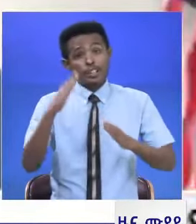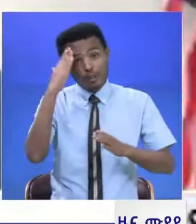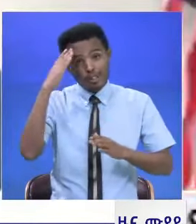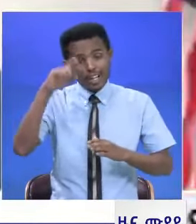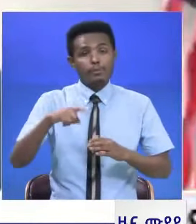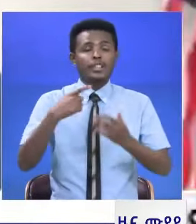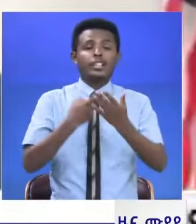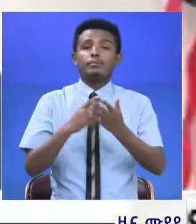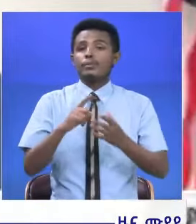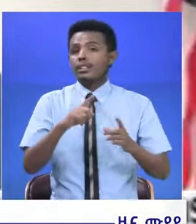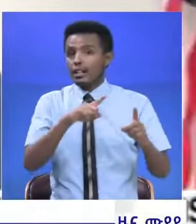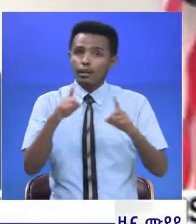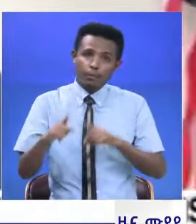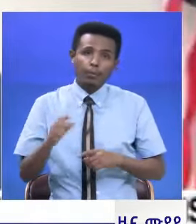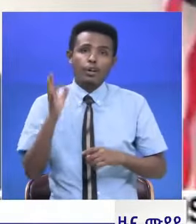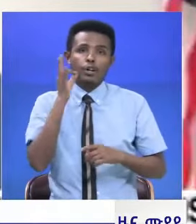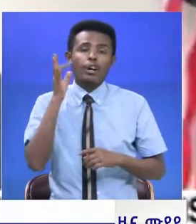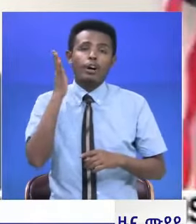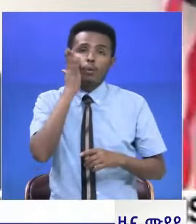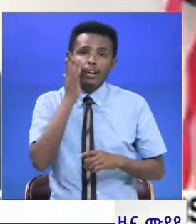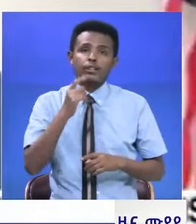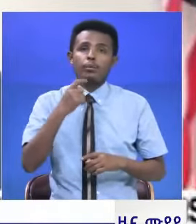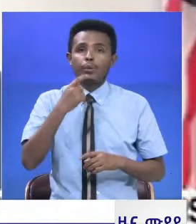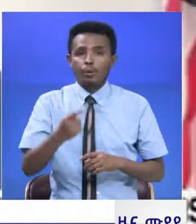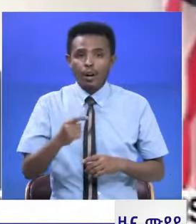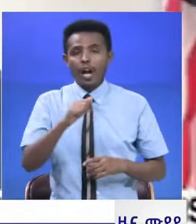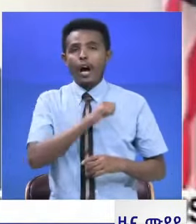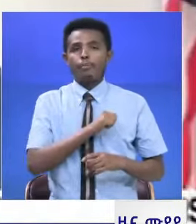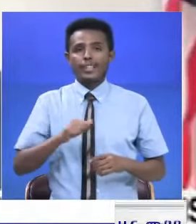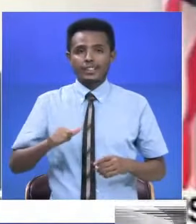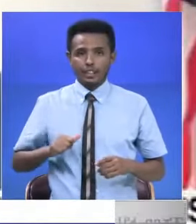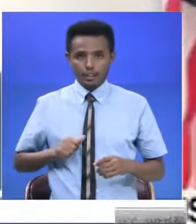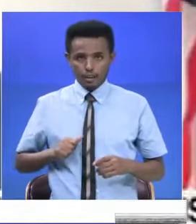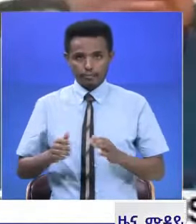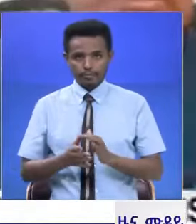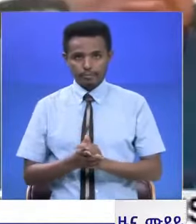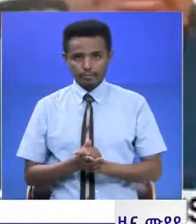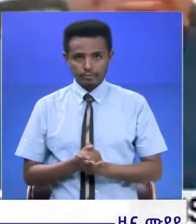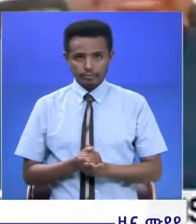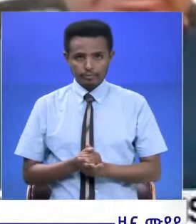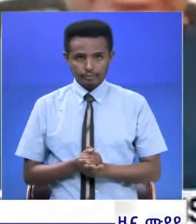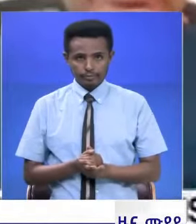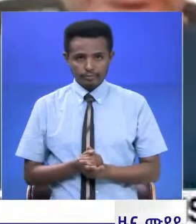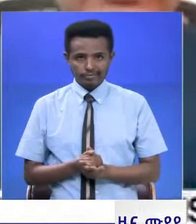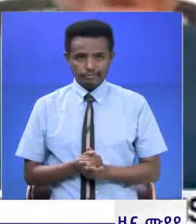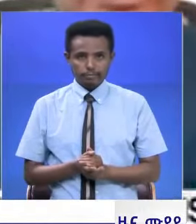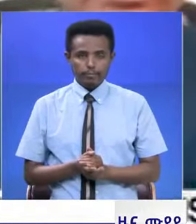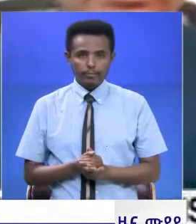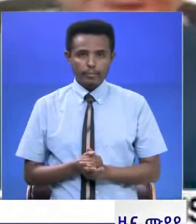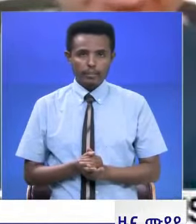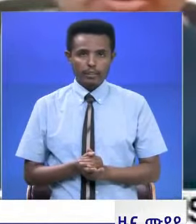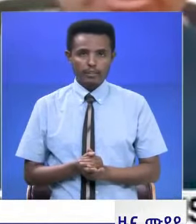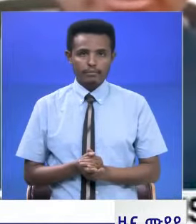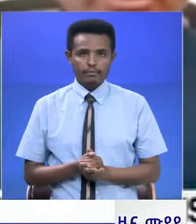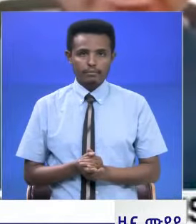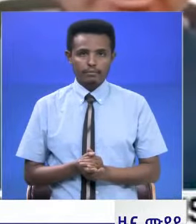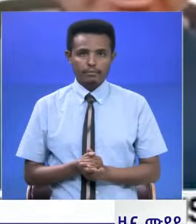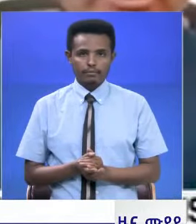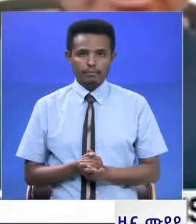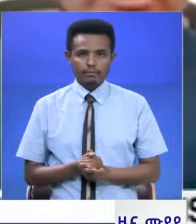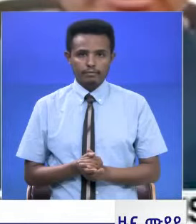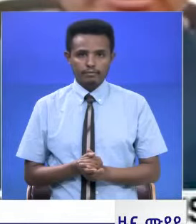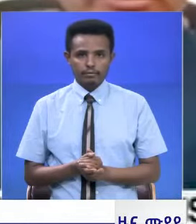ነው ብሏል አምባሳደሩ። We have to clearly see how the unbalanced